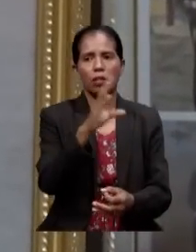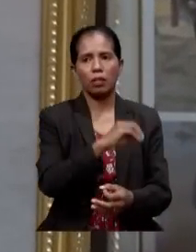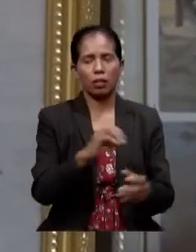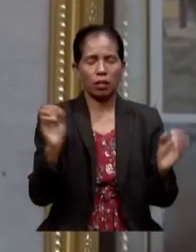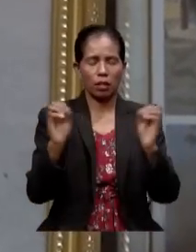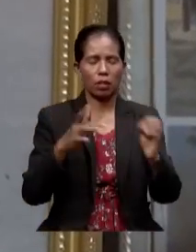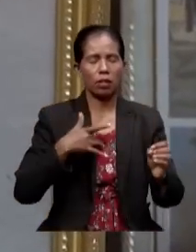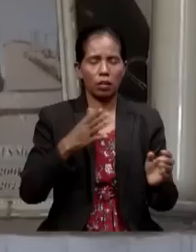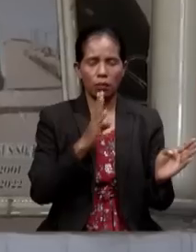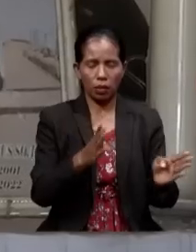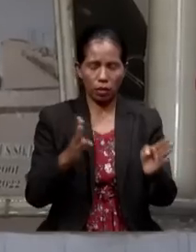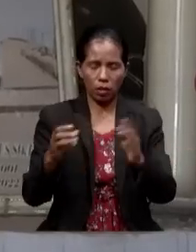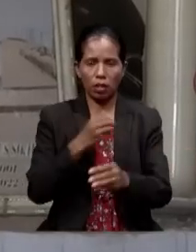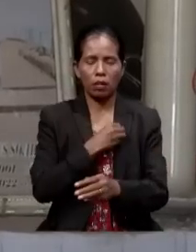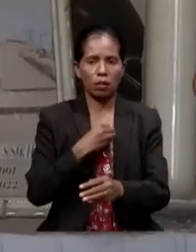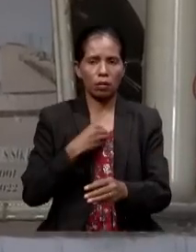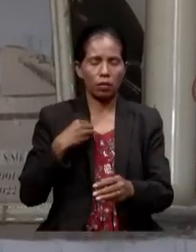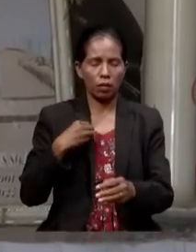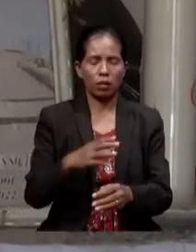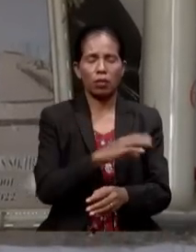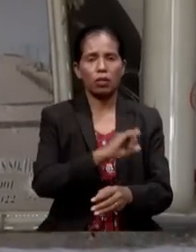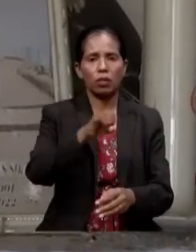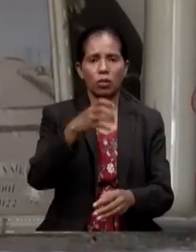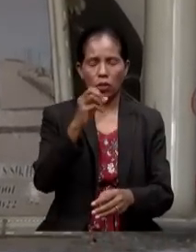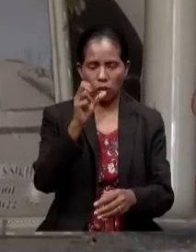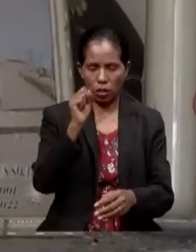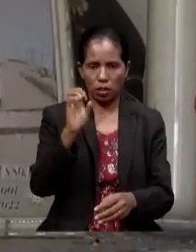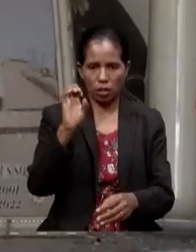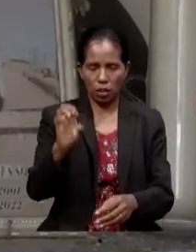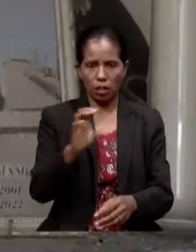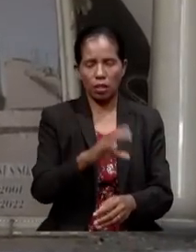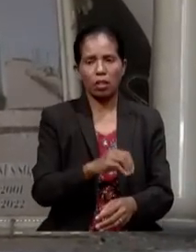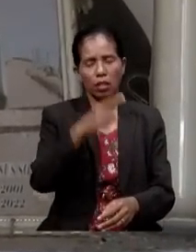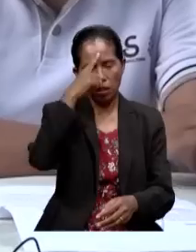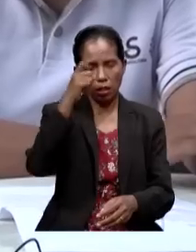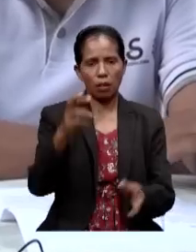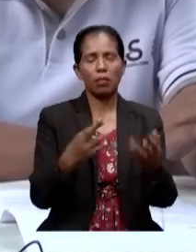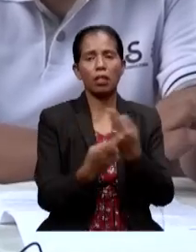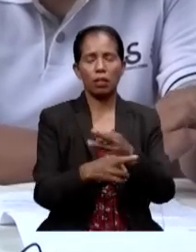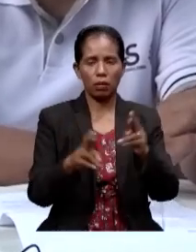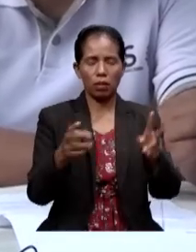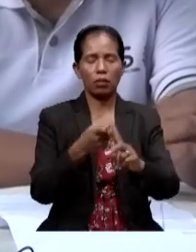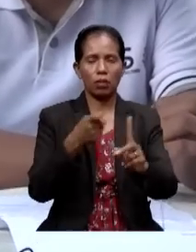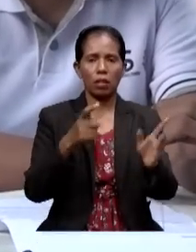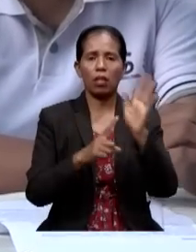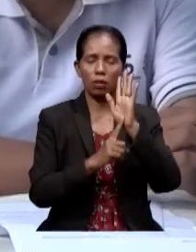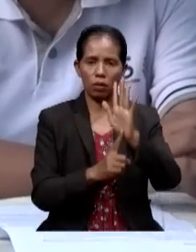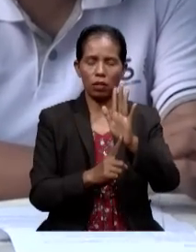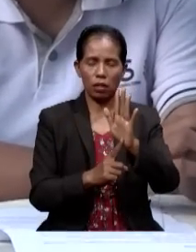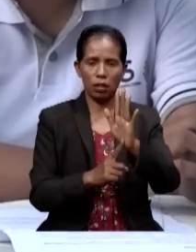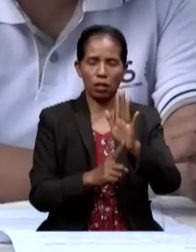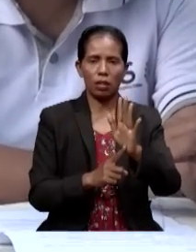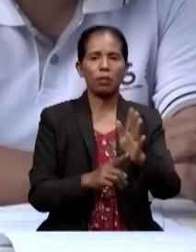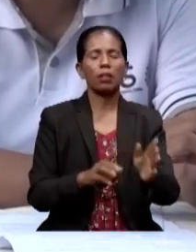satisfaça o processo autópsia para Matabian, José Bernardo de Jesus Soares. Tamba resultado fusi autopsi ne haturu katak mate bian